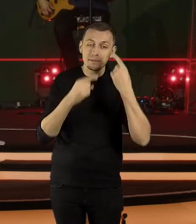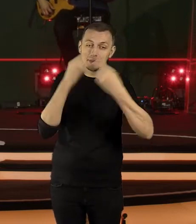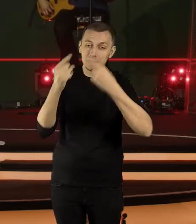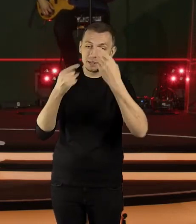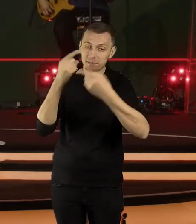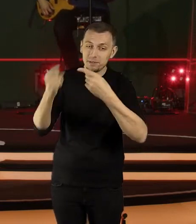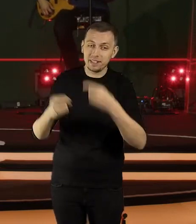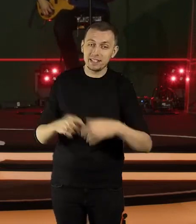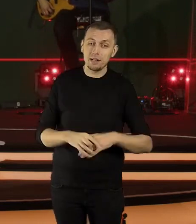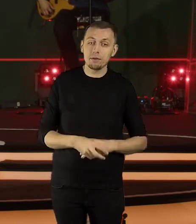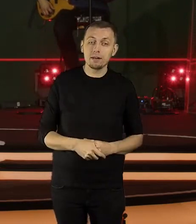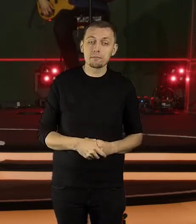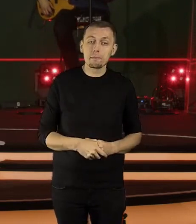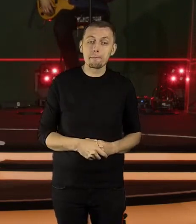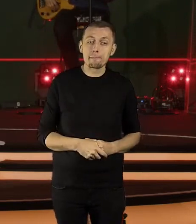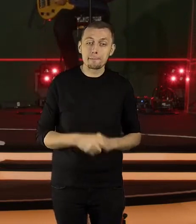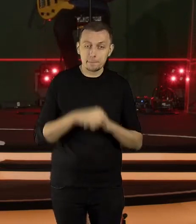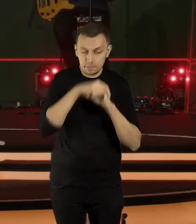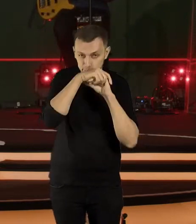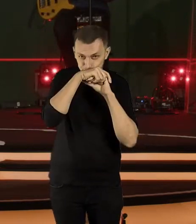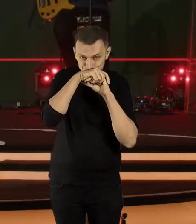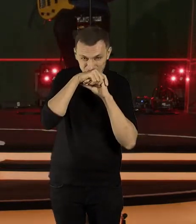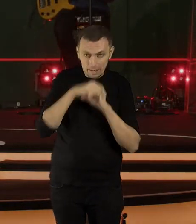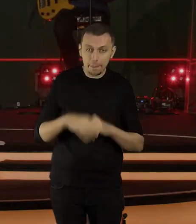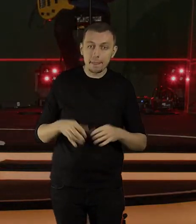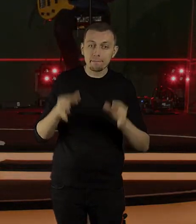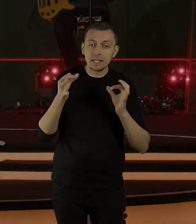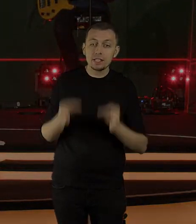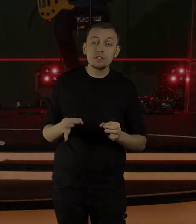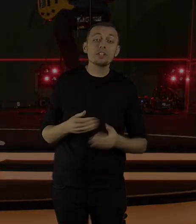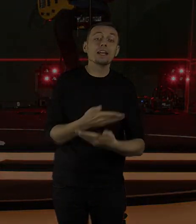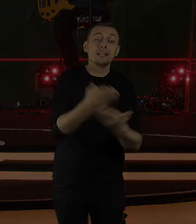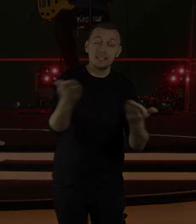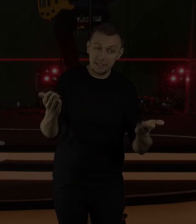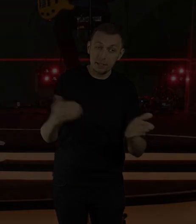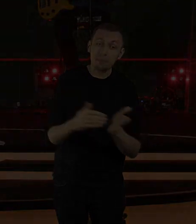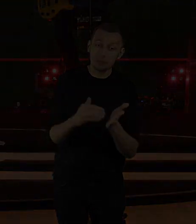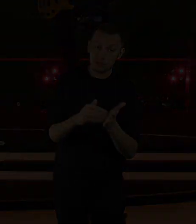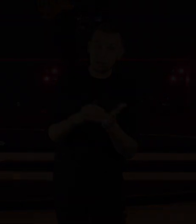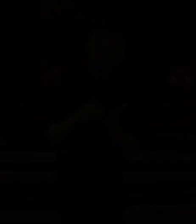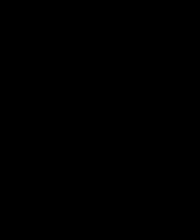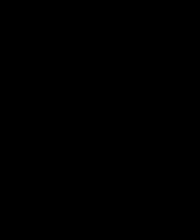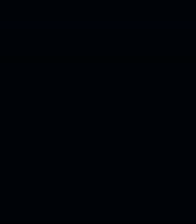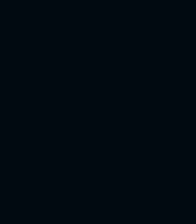tu na tej sali ty potrzebujesz tego słowa, Jezusa Chrystusa. Pochylmy nasze głowy w modlitwie.